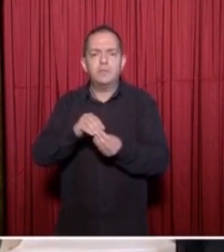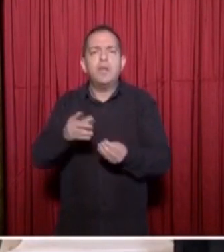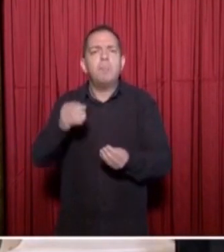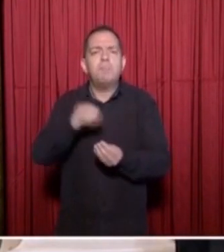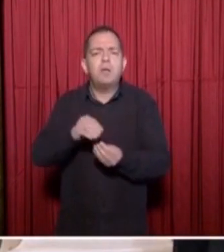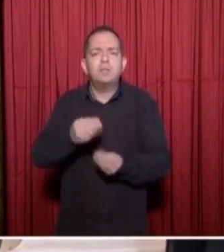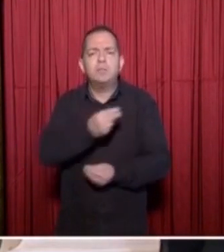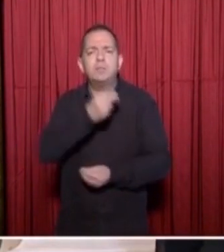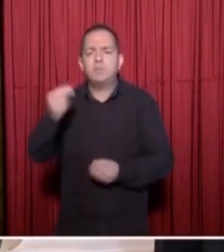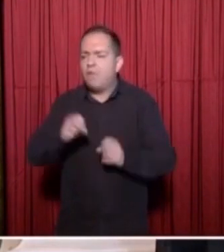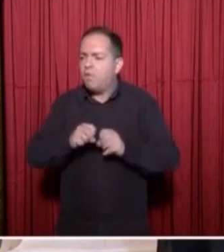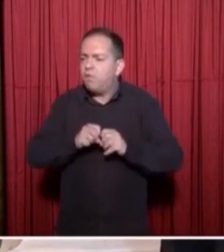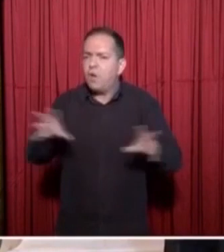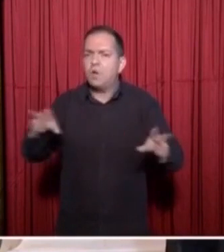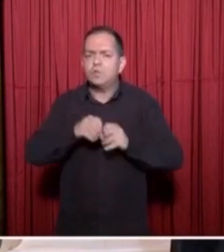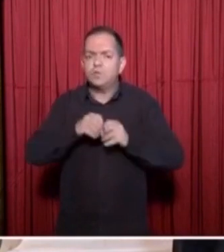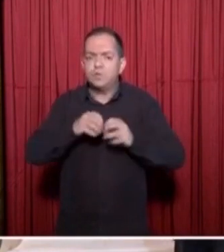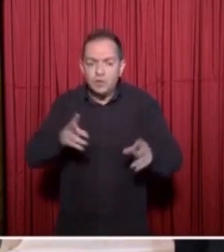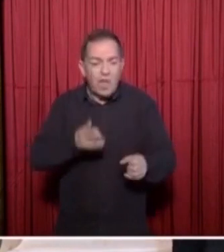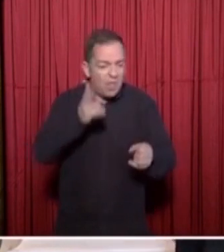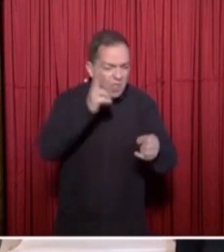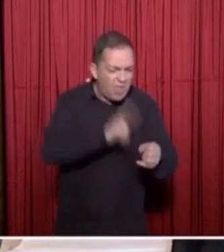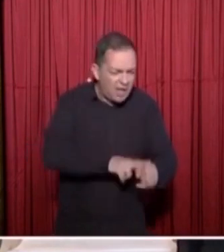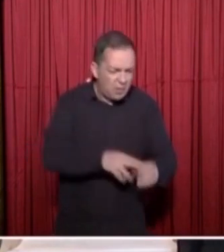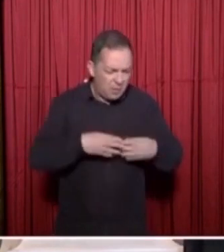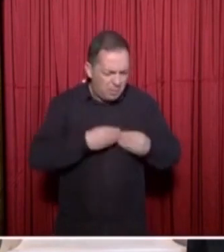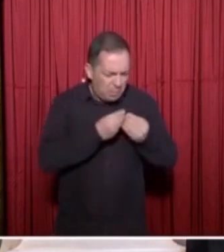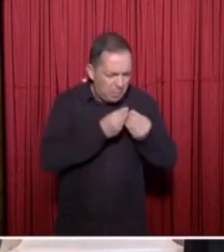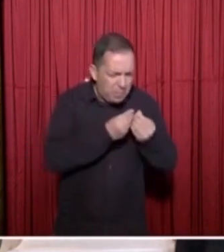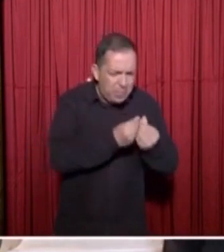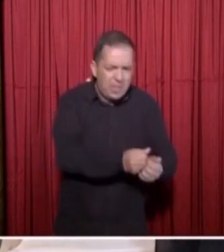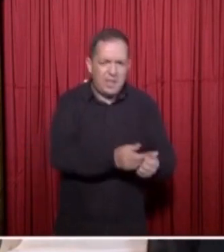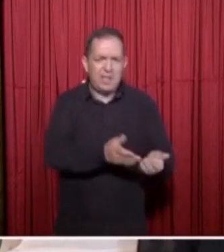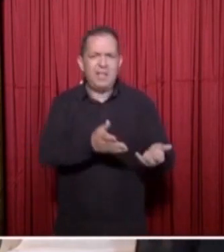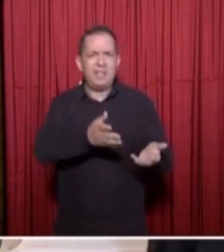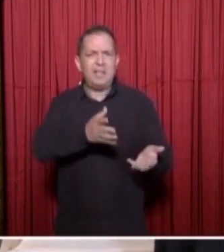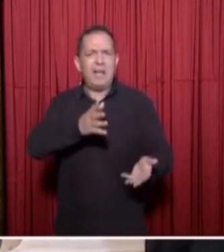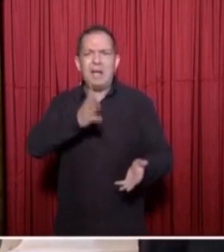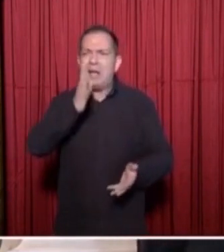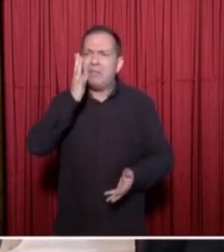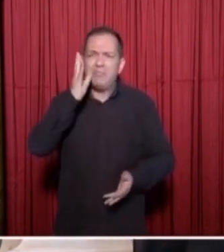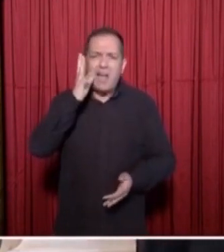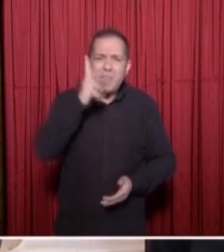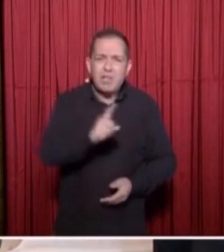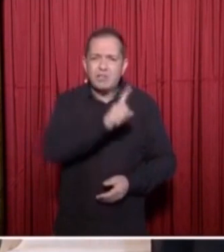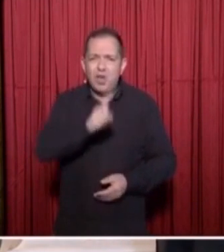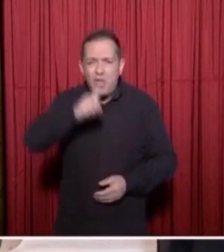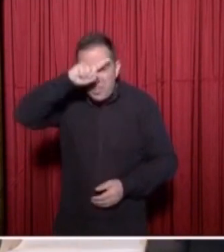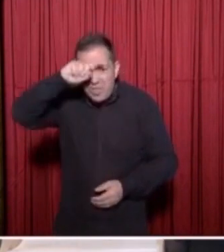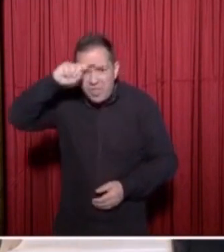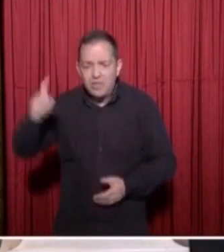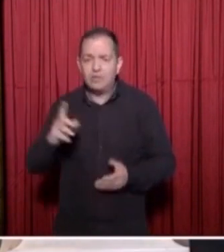φωτός από τη φθορά και το θάνατο, τη βάναυση και τραγική καθημερινότητα στη ζωή και